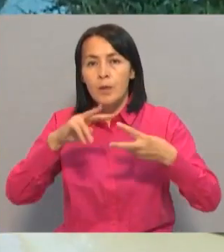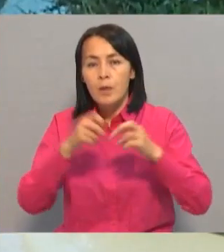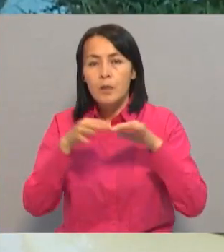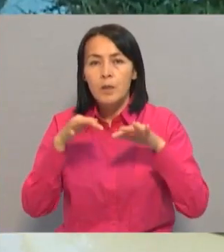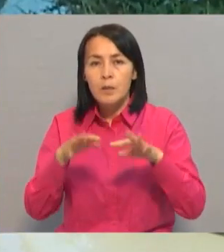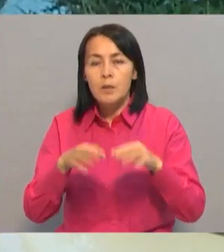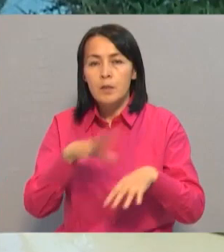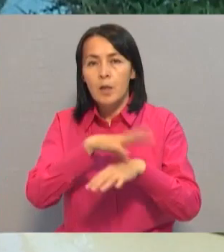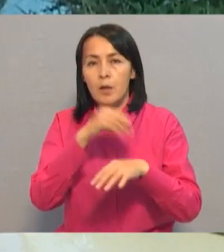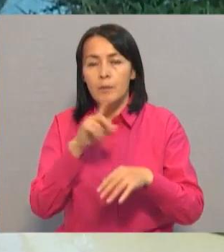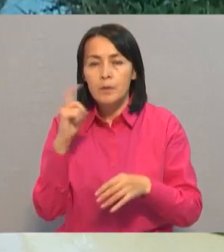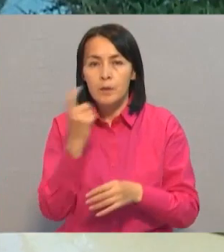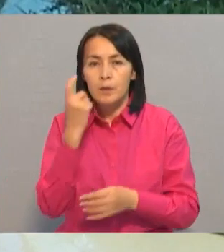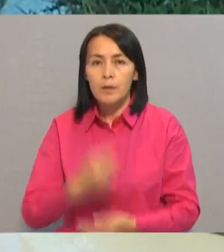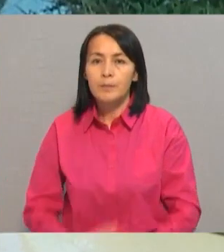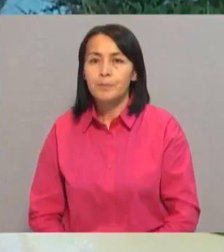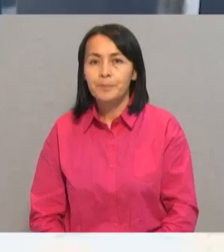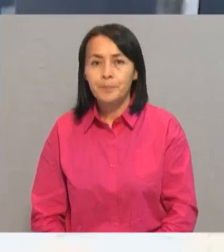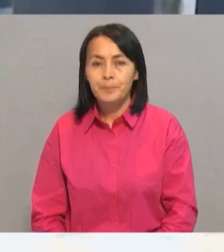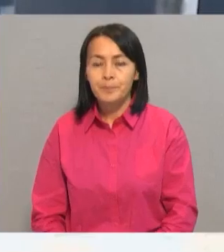дейт мырзашөлдүк дихандар.